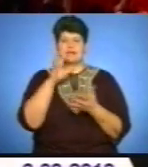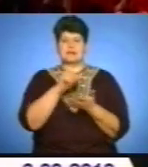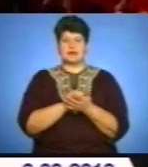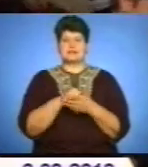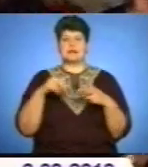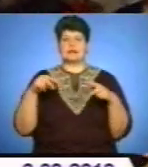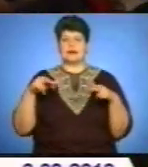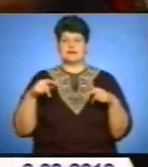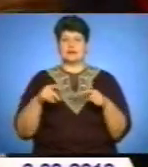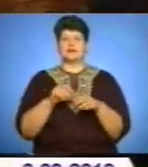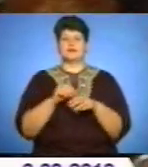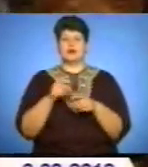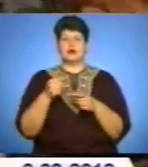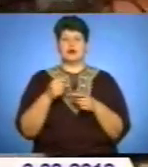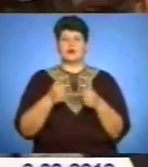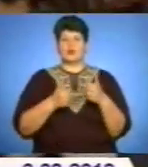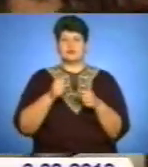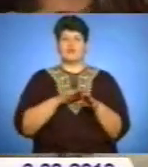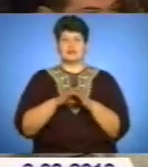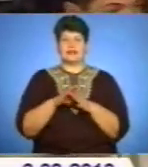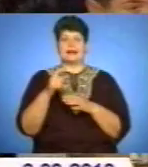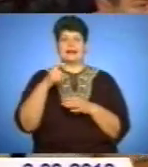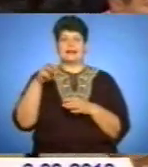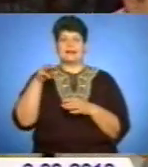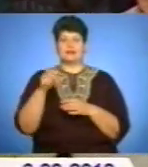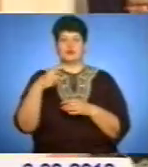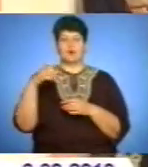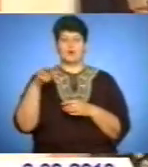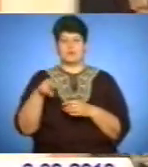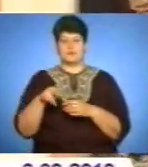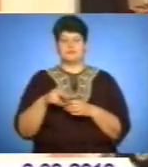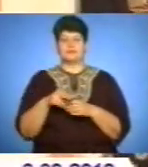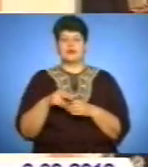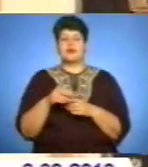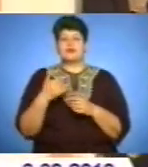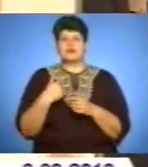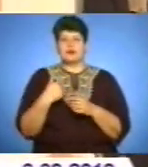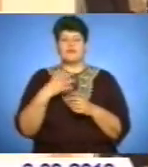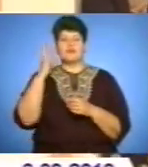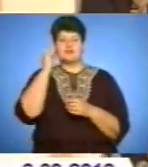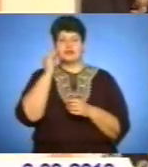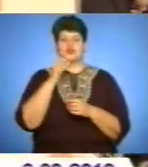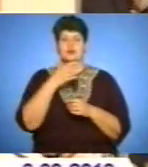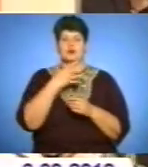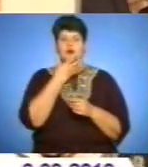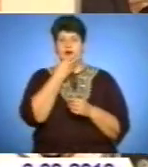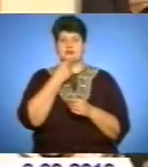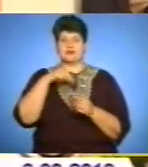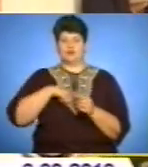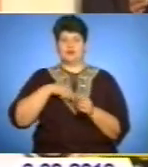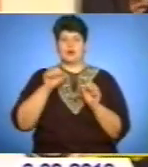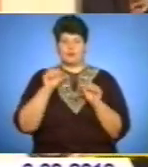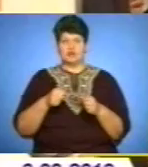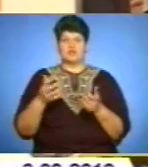На конкурсі вона виконала хіп-хоп. Саме ним і підкорила членів журі. Я вважаю, що краса внутрішня може врятувати світ, ніяк